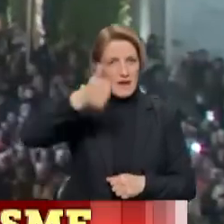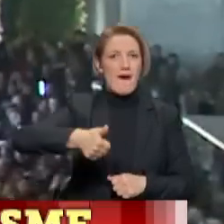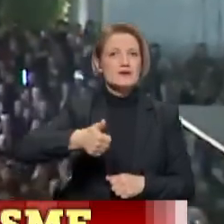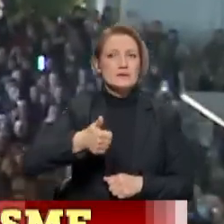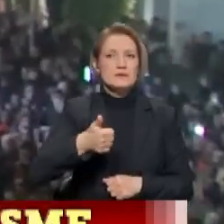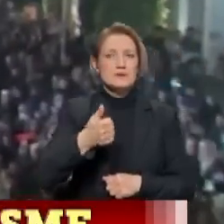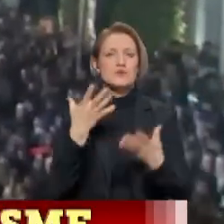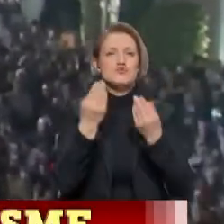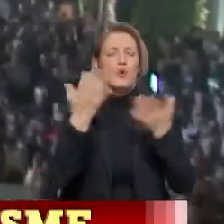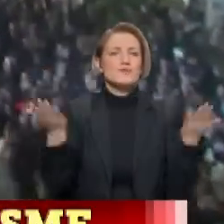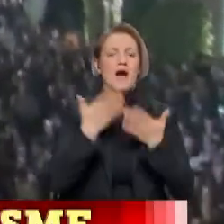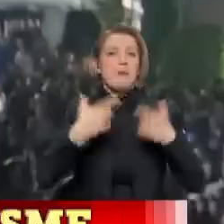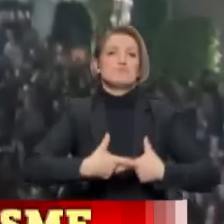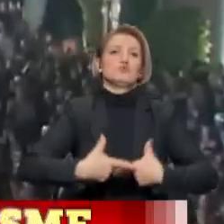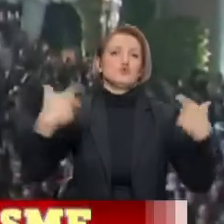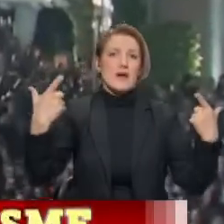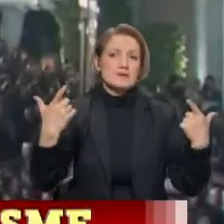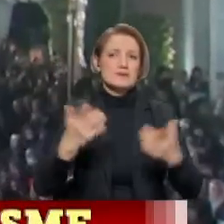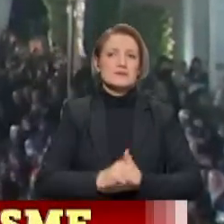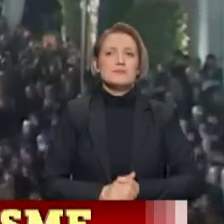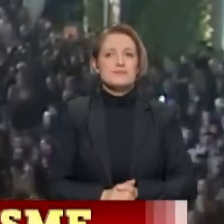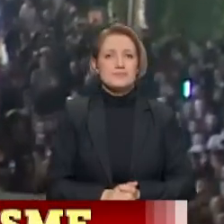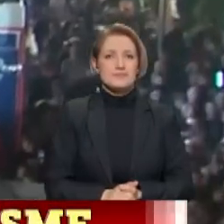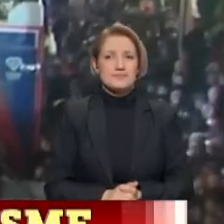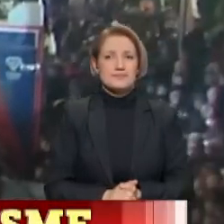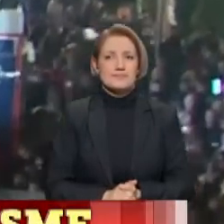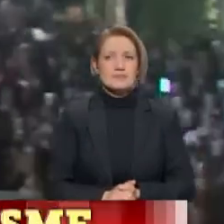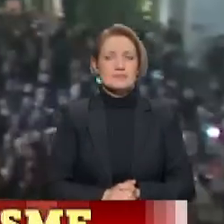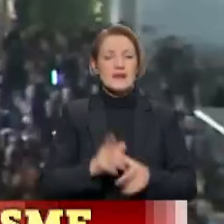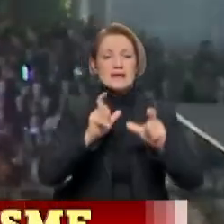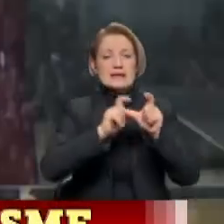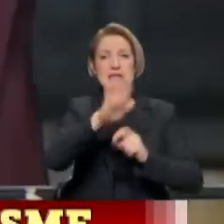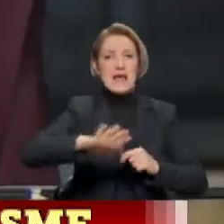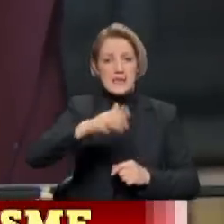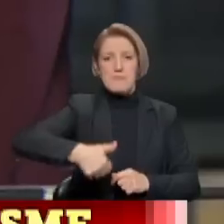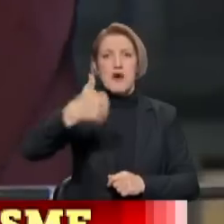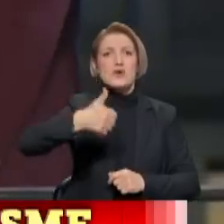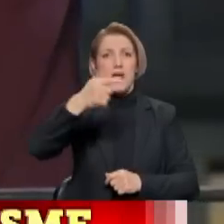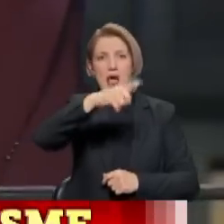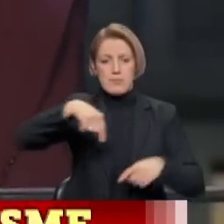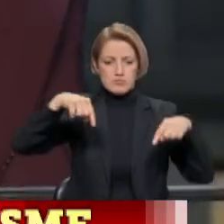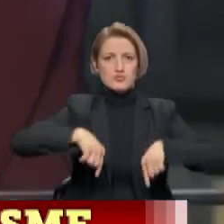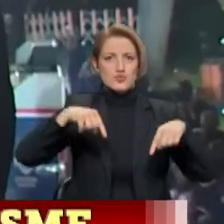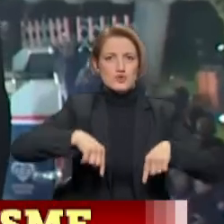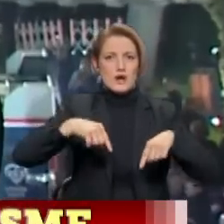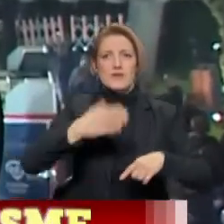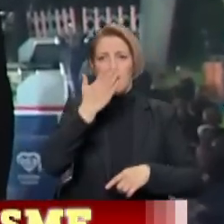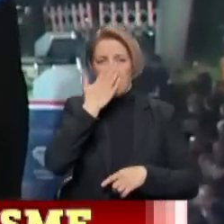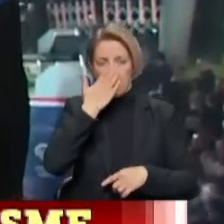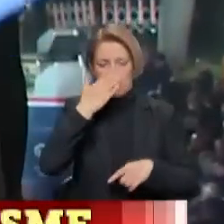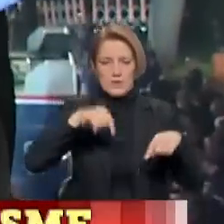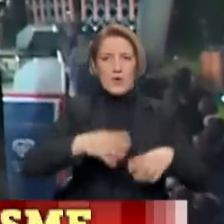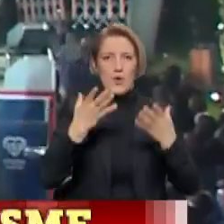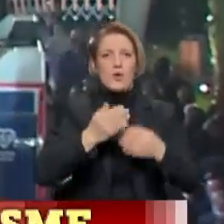Yarın çok daha büyüyecek. Genel başkanlarımız burada olacak. Önümüze